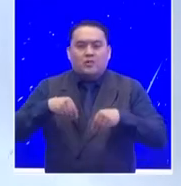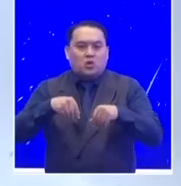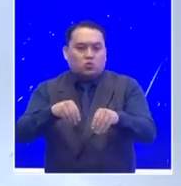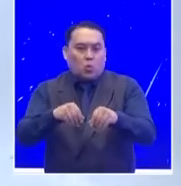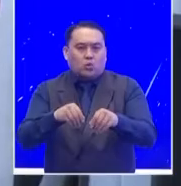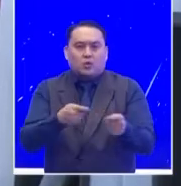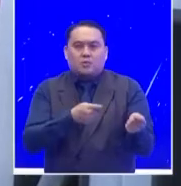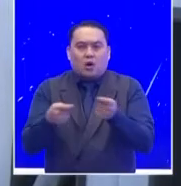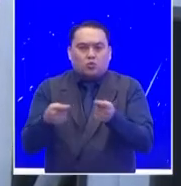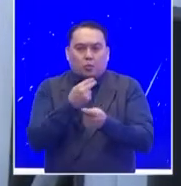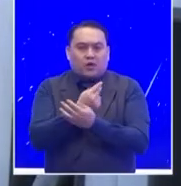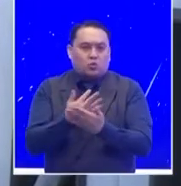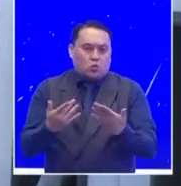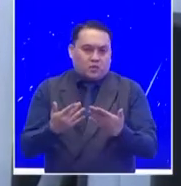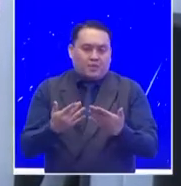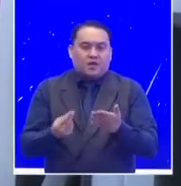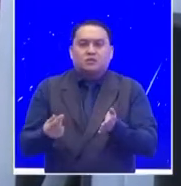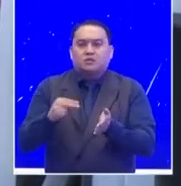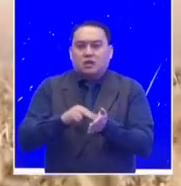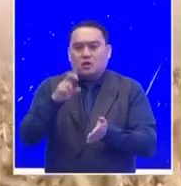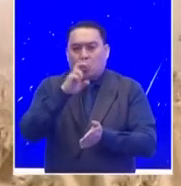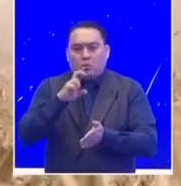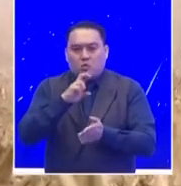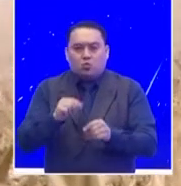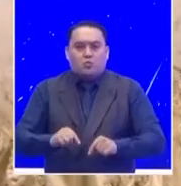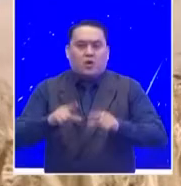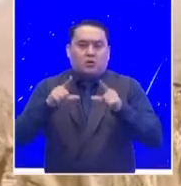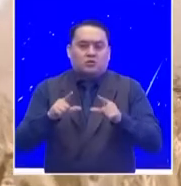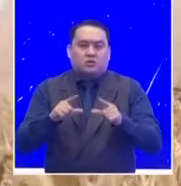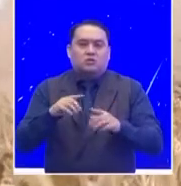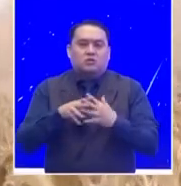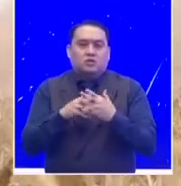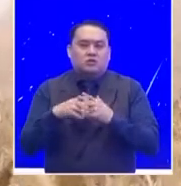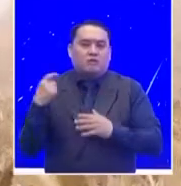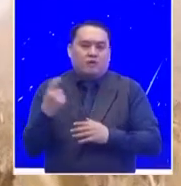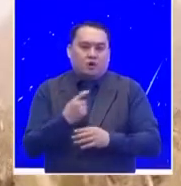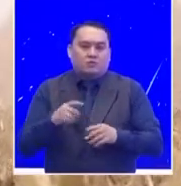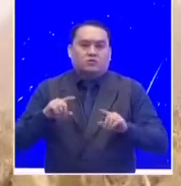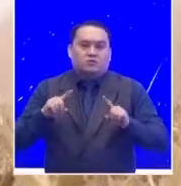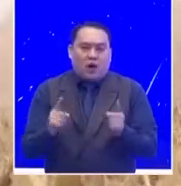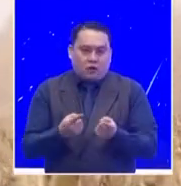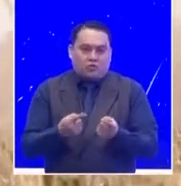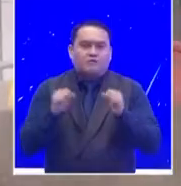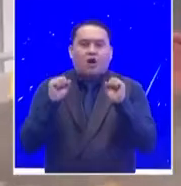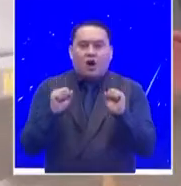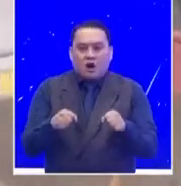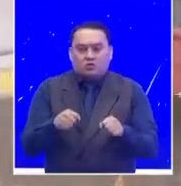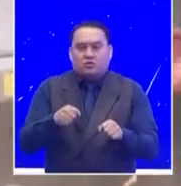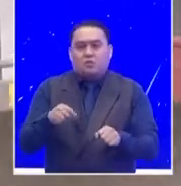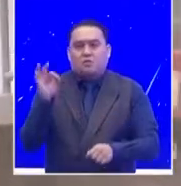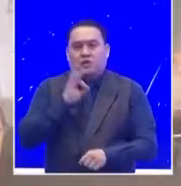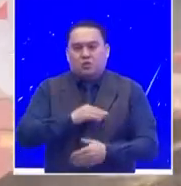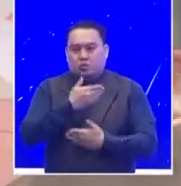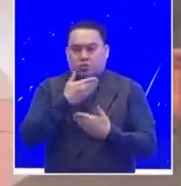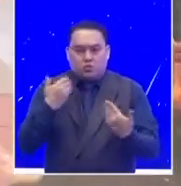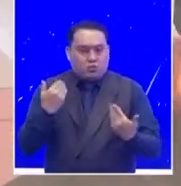и транспортировке продукции. Когда цена на топливо поднимается, то у фермеров сокращается выручка, а продажи продукции могут быть на грани рентабельности.